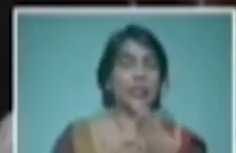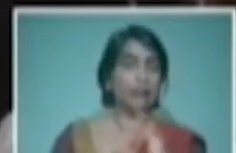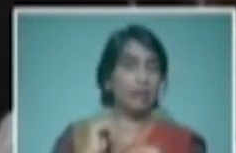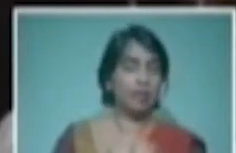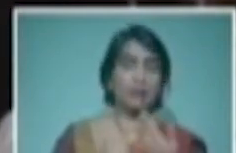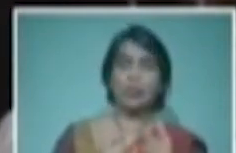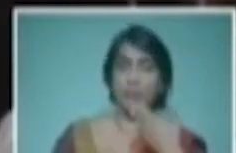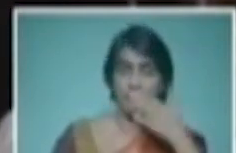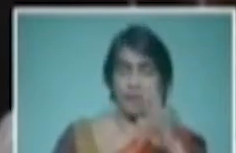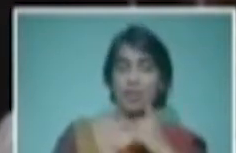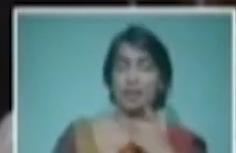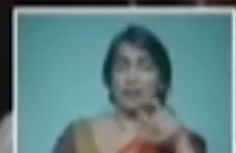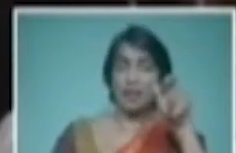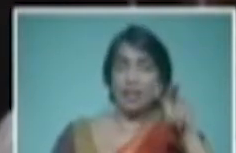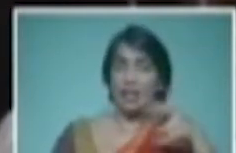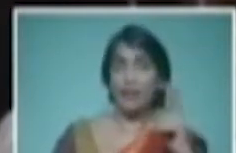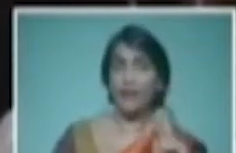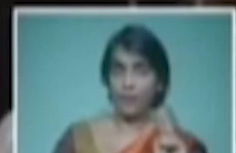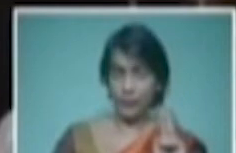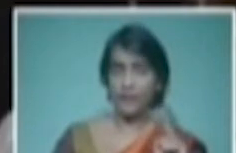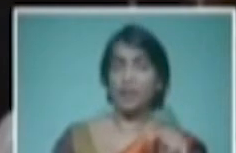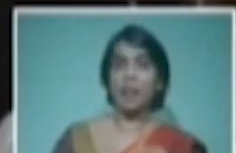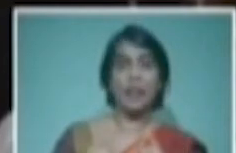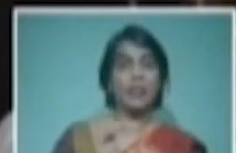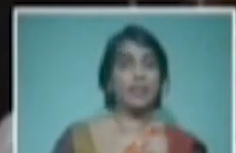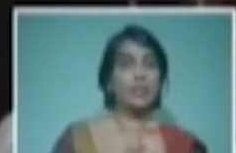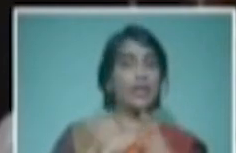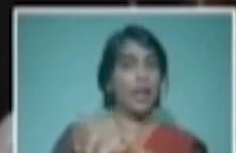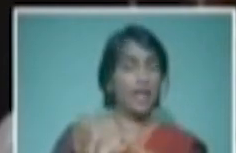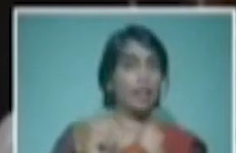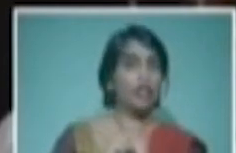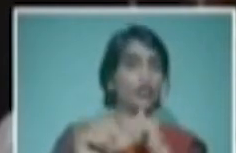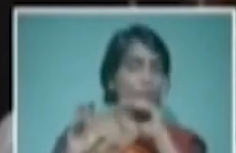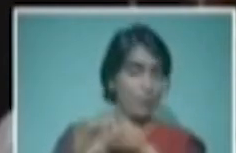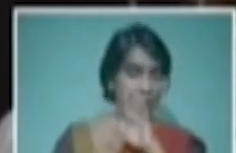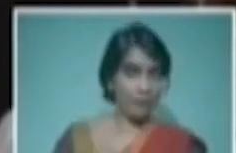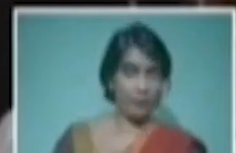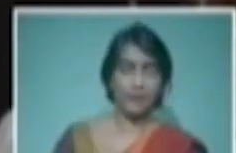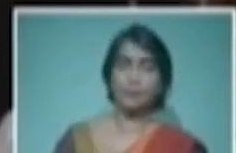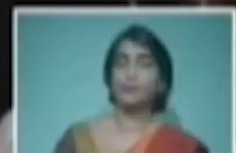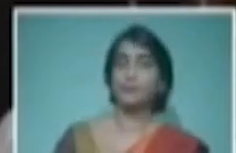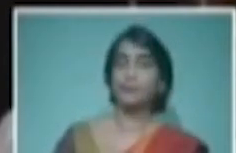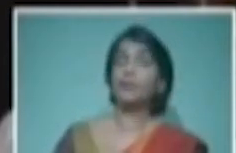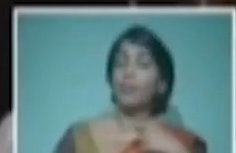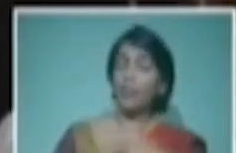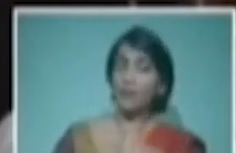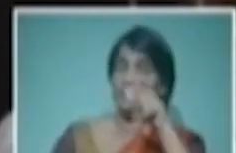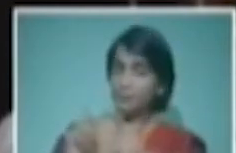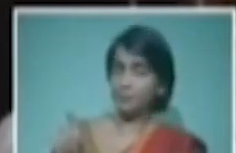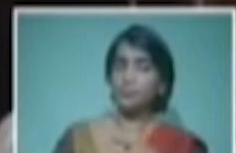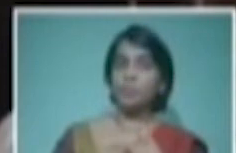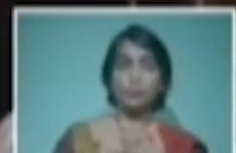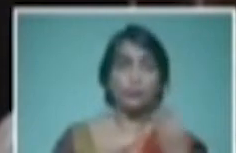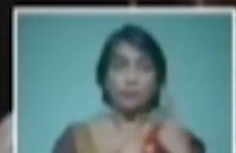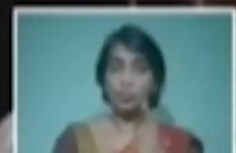විෂය හැදෑරූ 220ක පිරිසක් දැනට සංවර්ධන නිලධාරීන් ලෙස සේවයේ නියුතු බවට හඳුනාගෙන තිබෙනවා එම නිලධාරීන්ගේ උක්ත